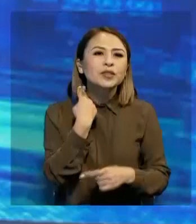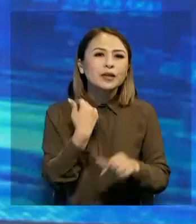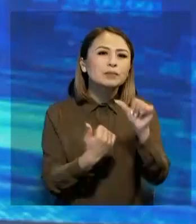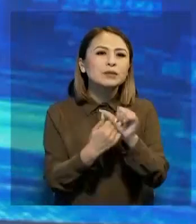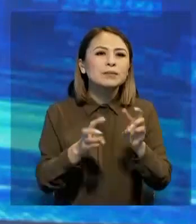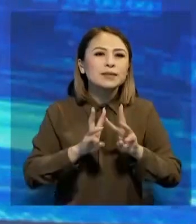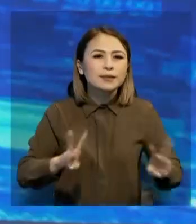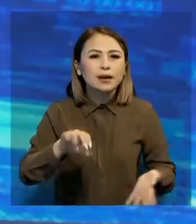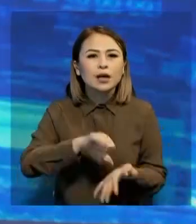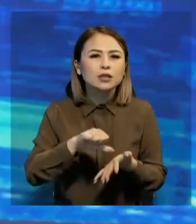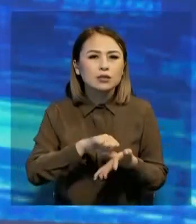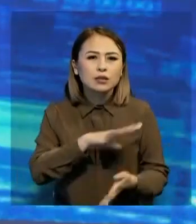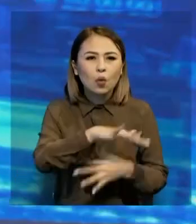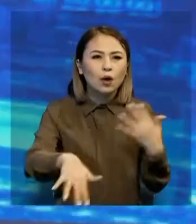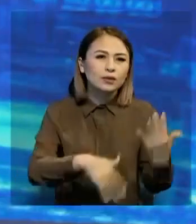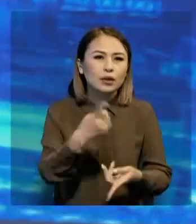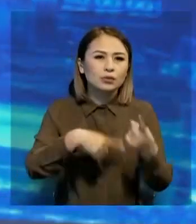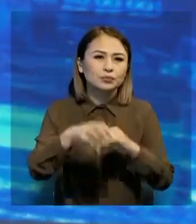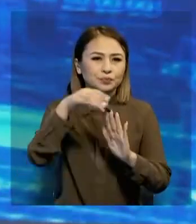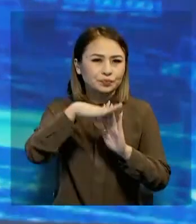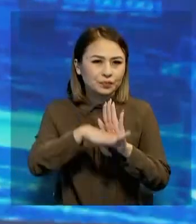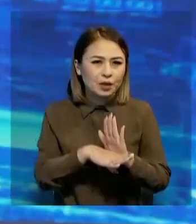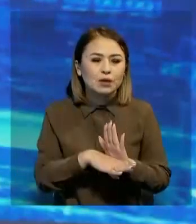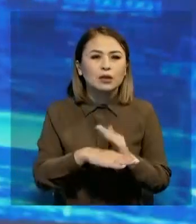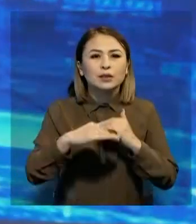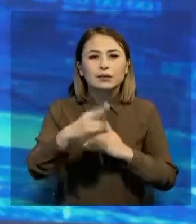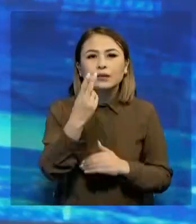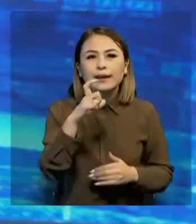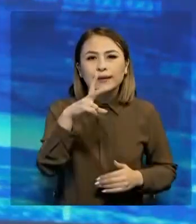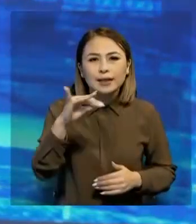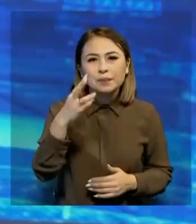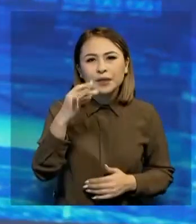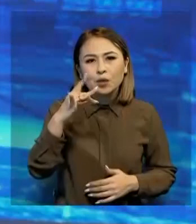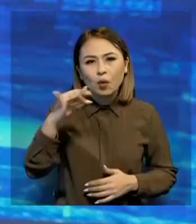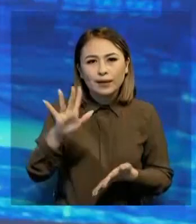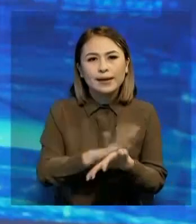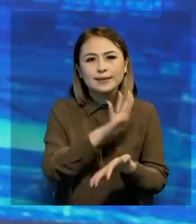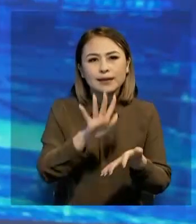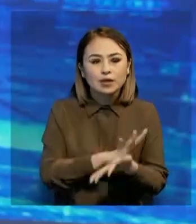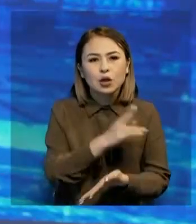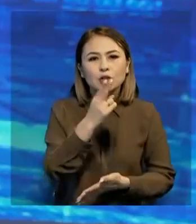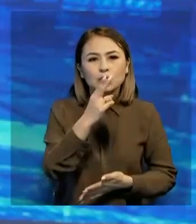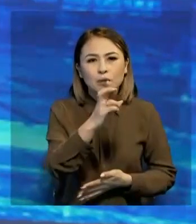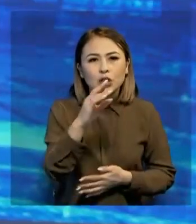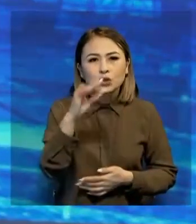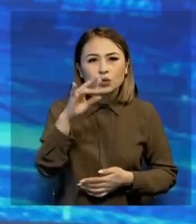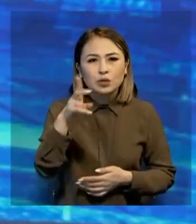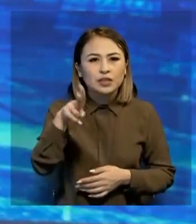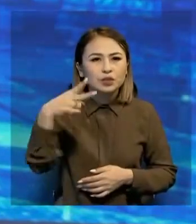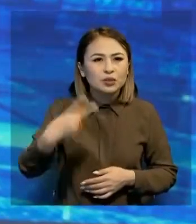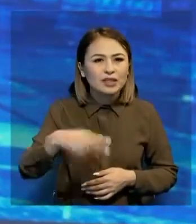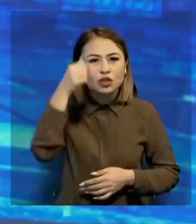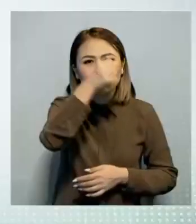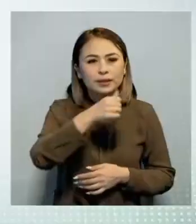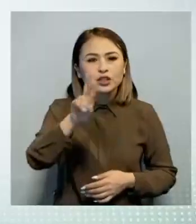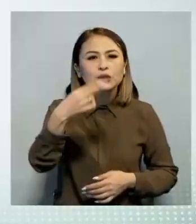Ұлыбритания премьер-министріне қатысты дау қайта ушықты. Жергілікті Daily Mirror газеті Борис Джонсонның 2020